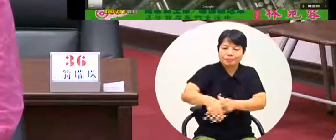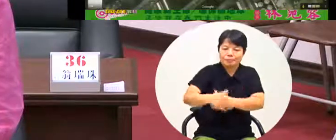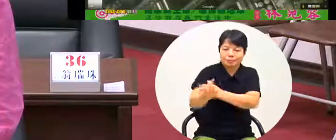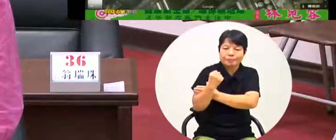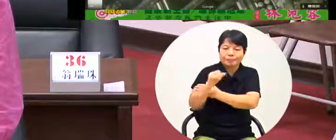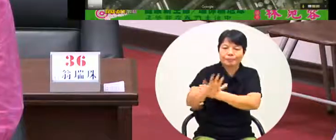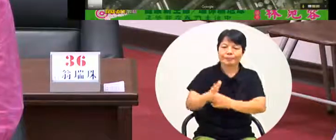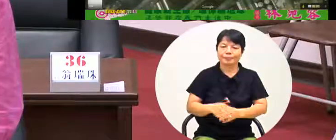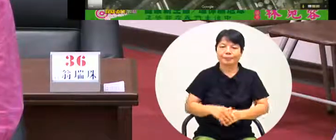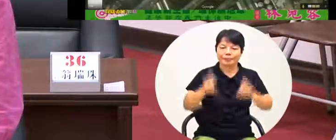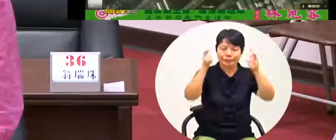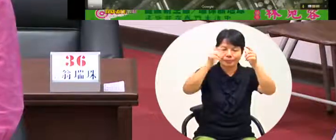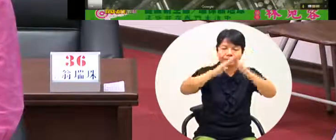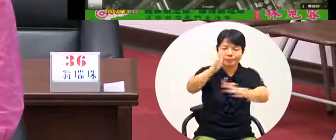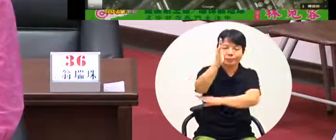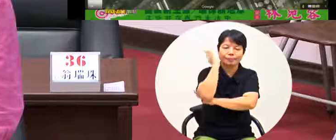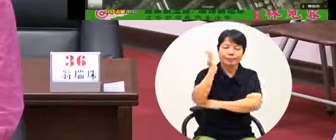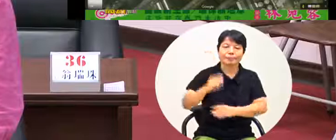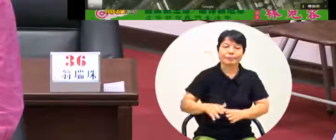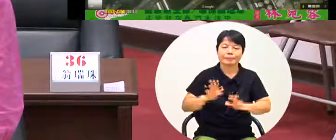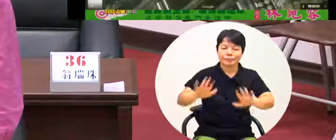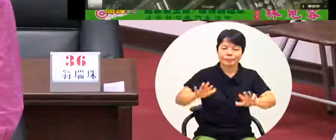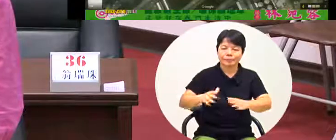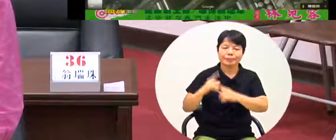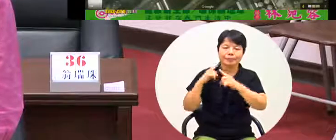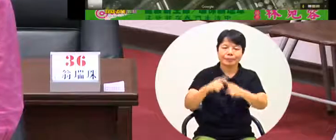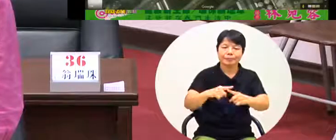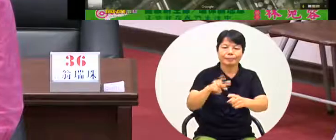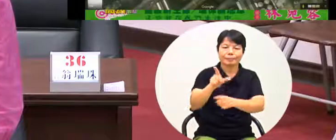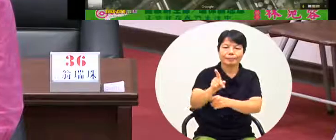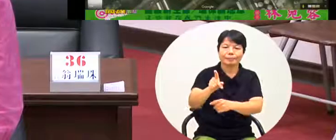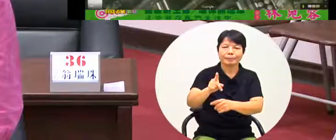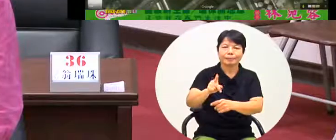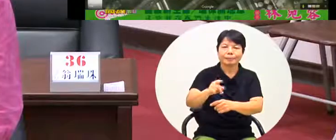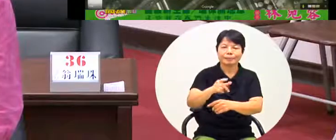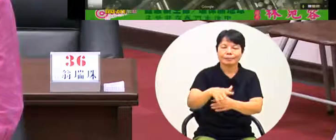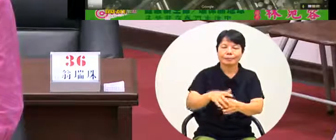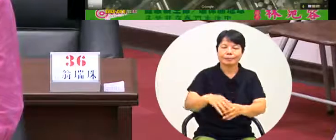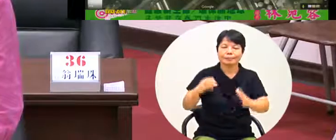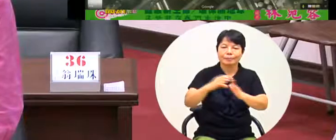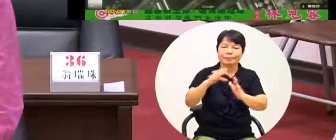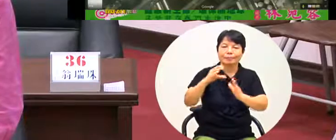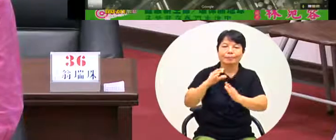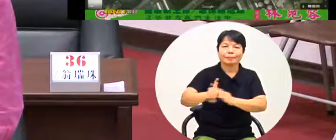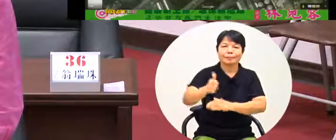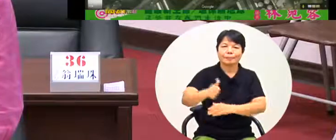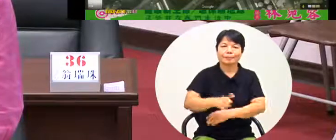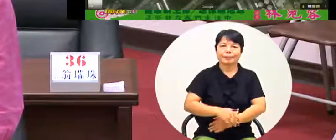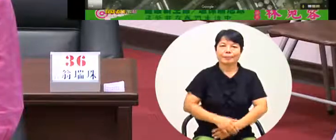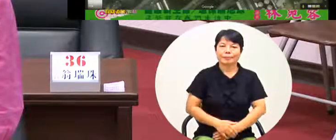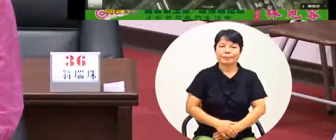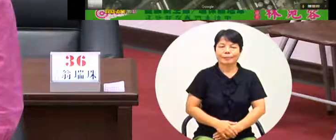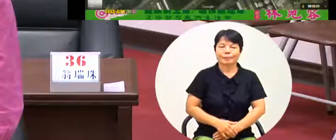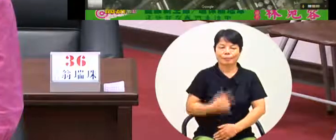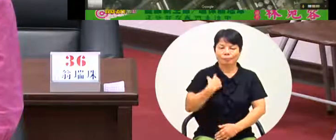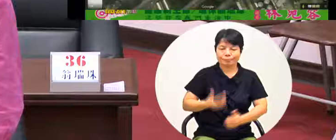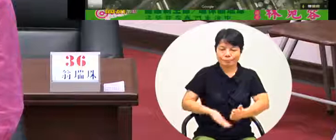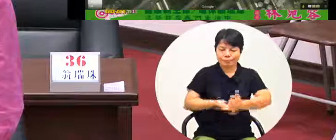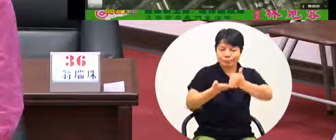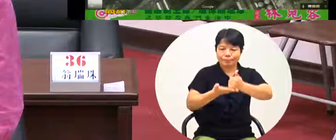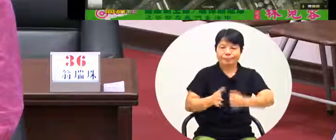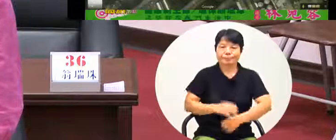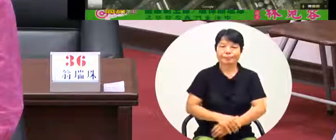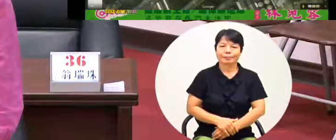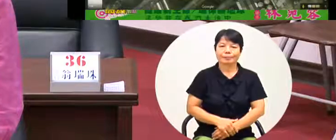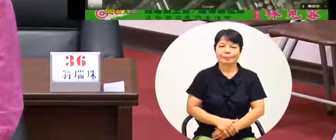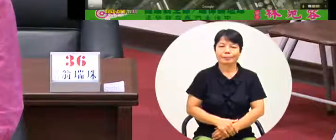的科室主管、我们的局处首长，你们我肯定你们哈。你们都